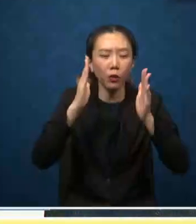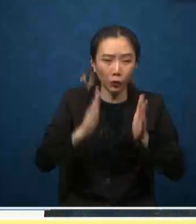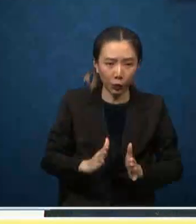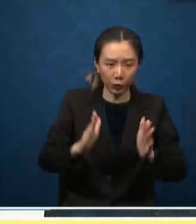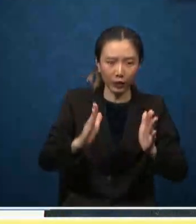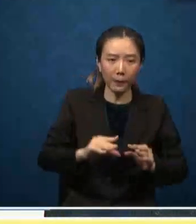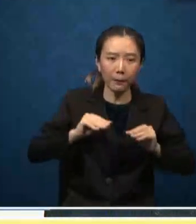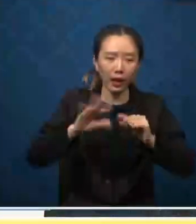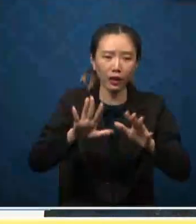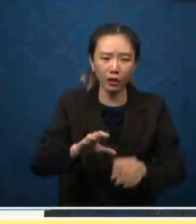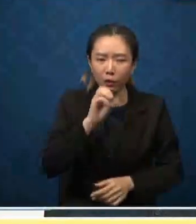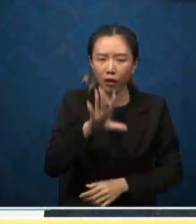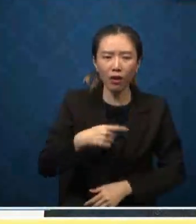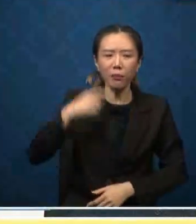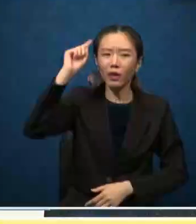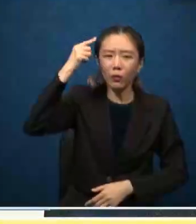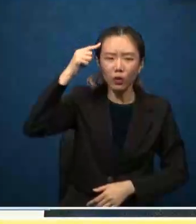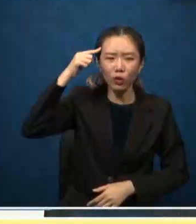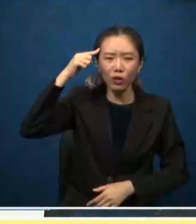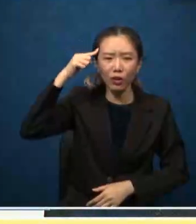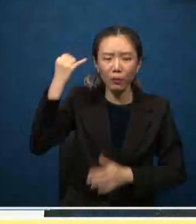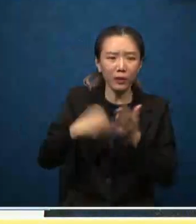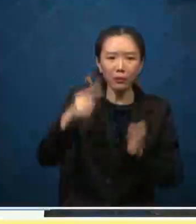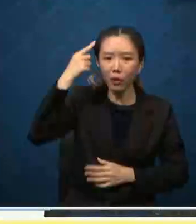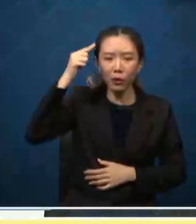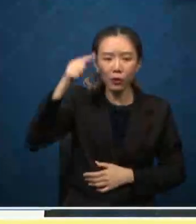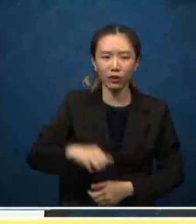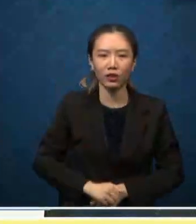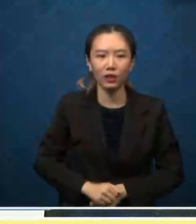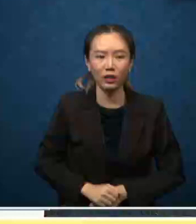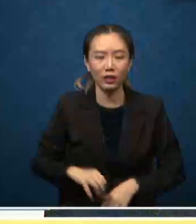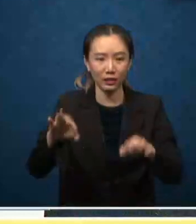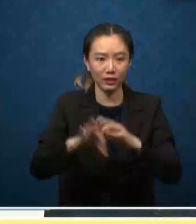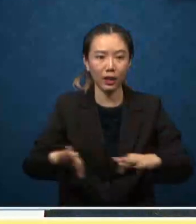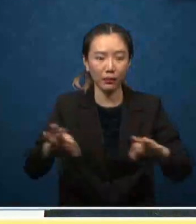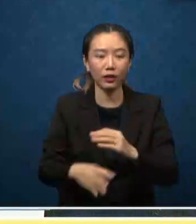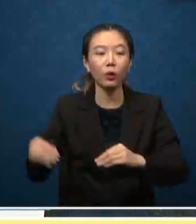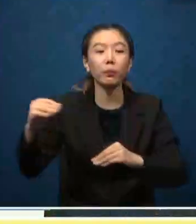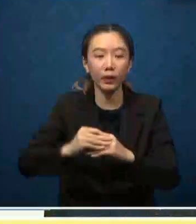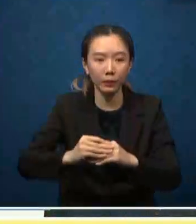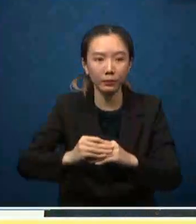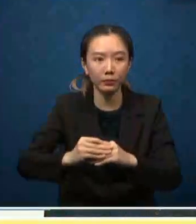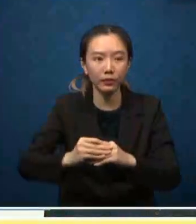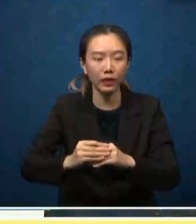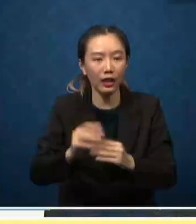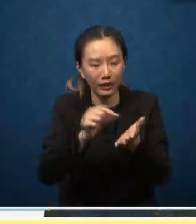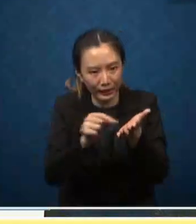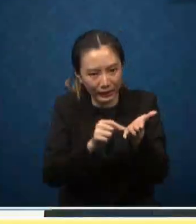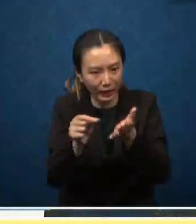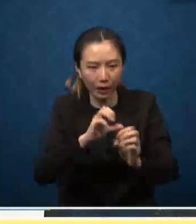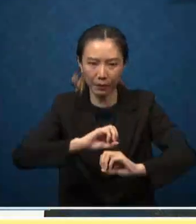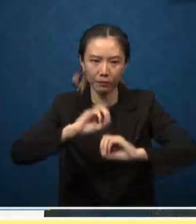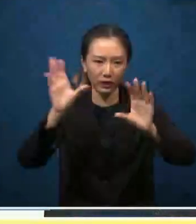าไม่รู้เพราะเขียนไว้แค่นั้นถ้าให้ดีนะเพิ่มไปสักนิดหนึ่งหรือเขียนให้มันชัดเจ